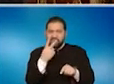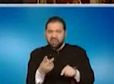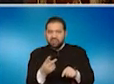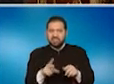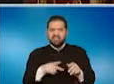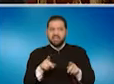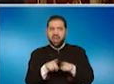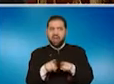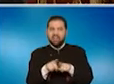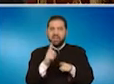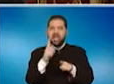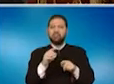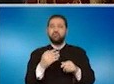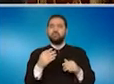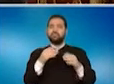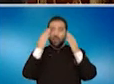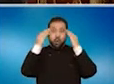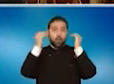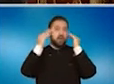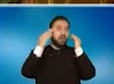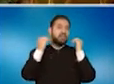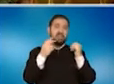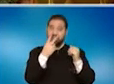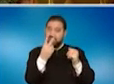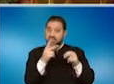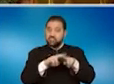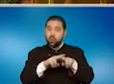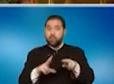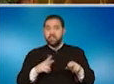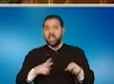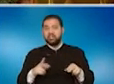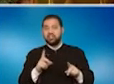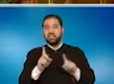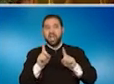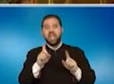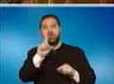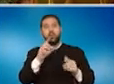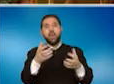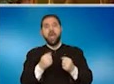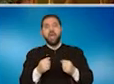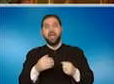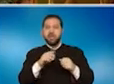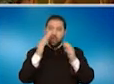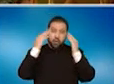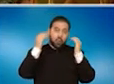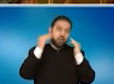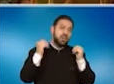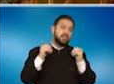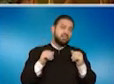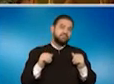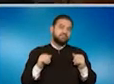Într-o oglindă, când te uiți, vezi cum arăți. Dacă n-ai oglindă în față, zici că poate arăți bine. Dacă nu vezi o